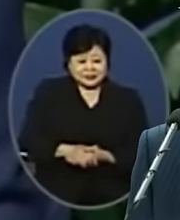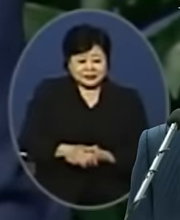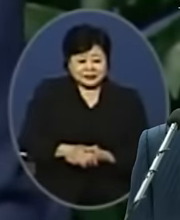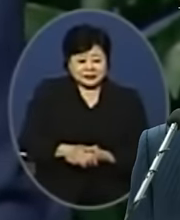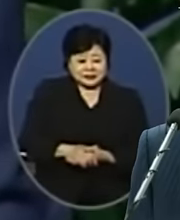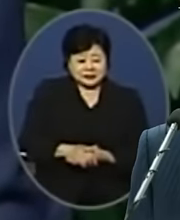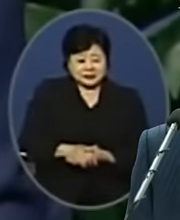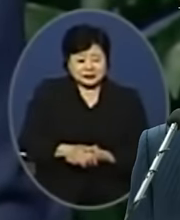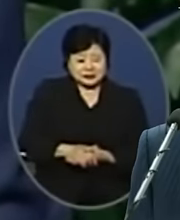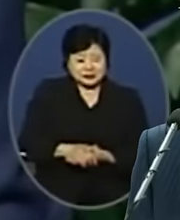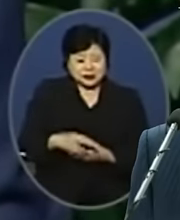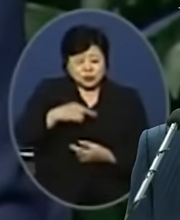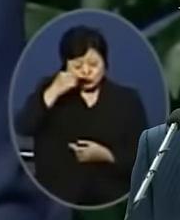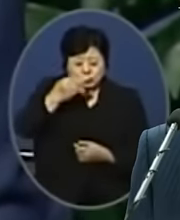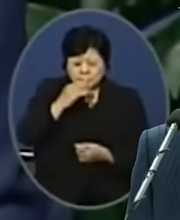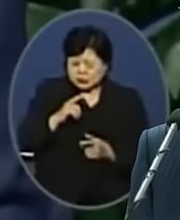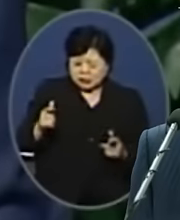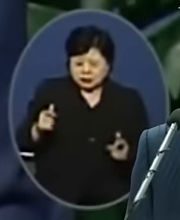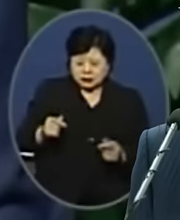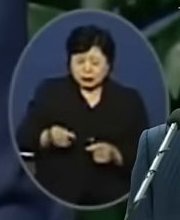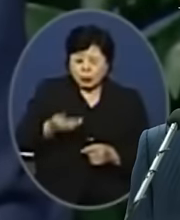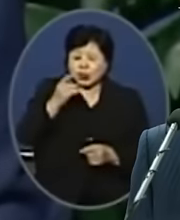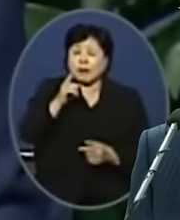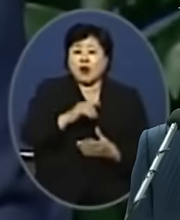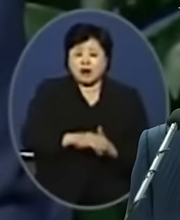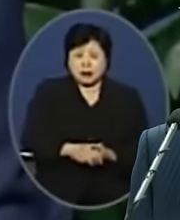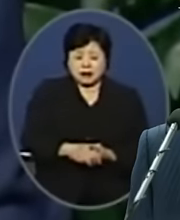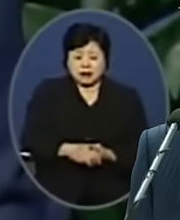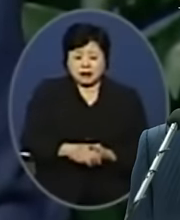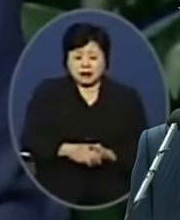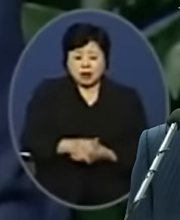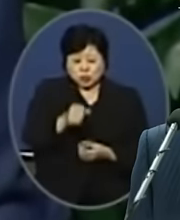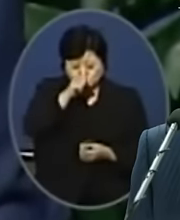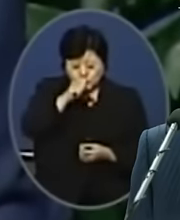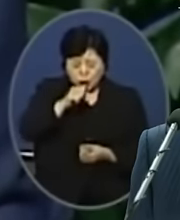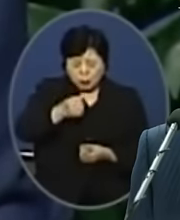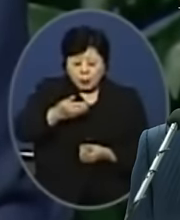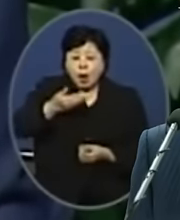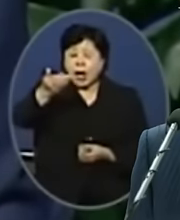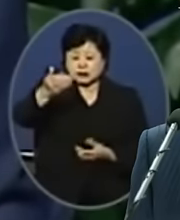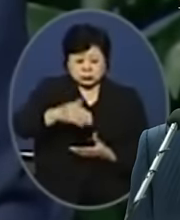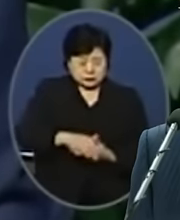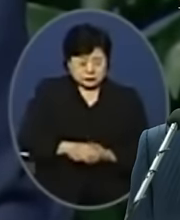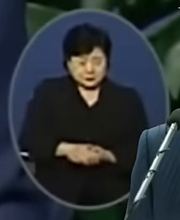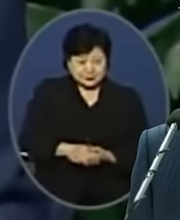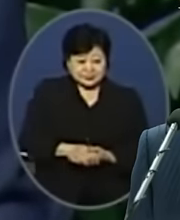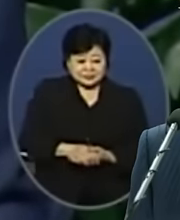내가 아, 안 먹는 사람 보고 어쩌고 왜 마시라고 하는 지금 저 사람 자기가 좋아하니까 자기가 마시니까